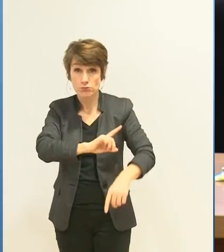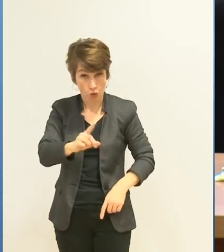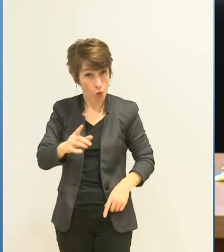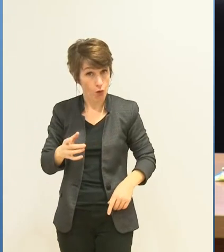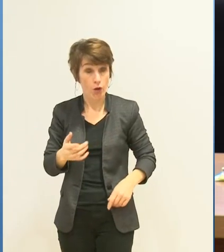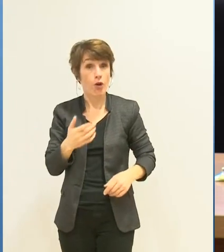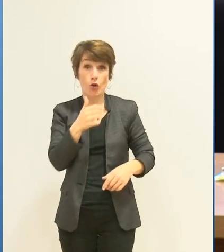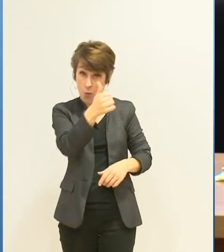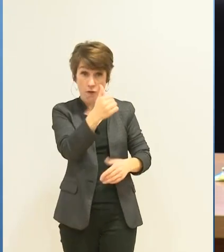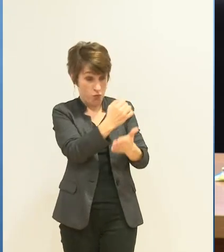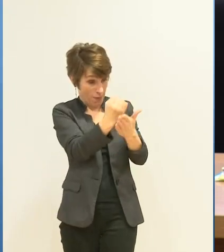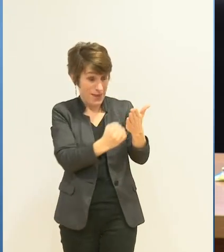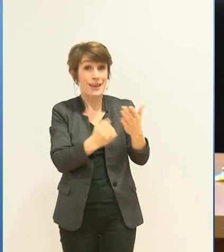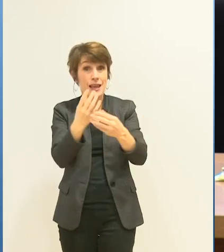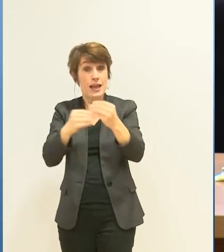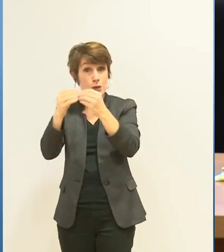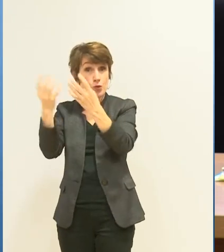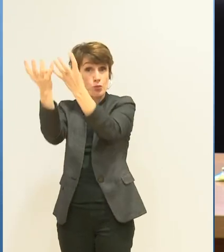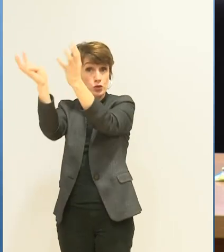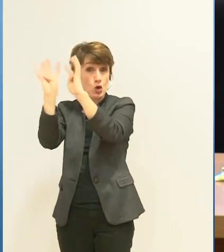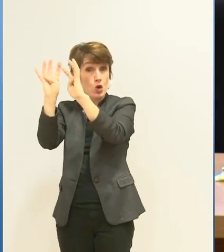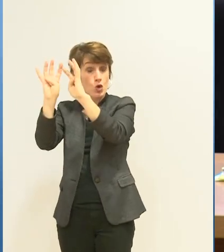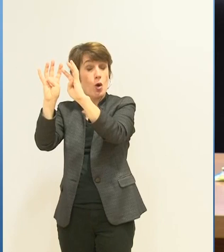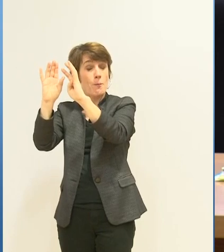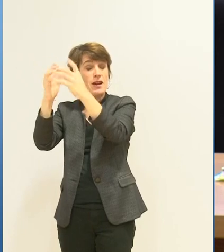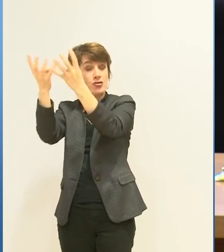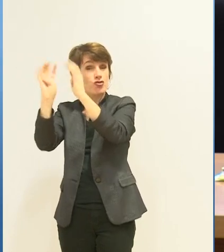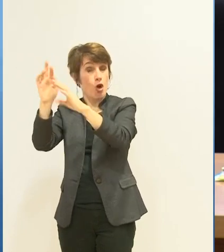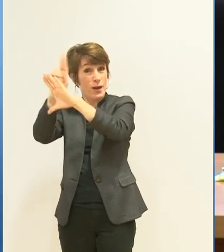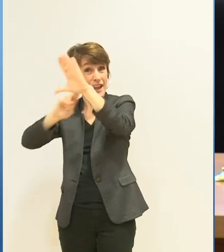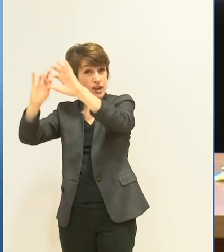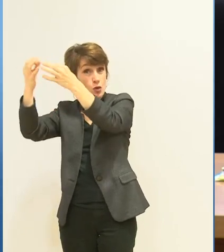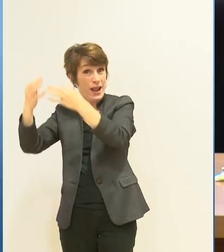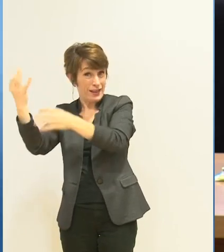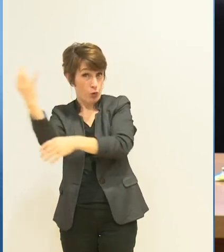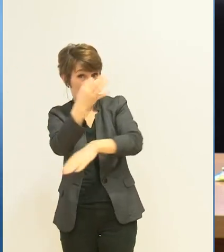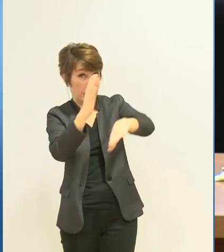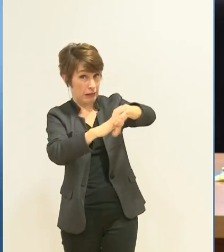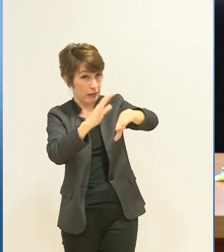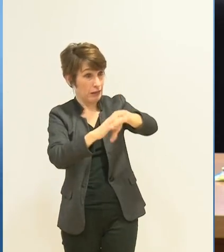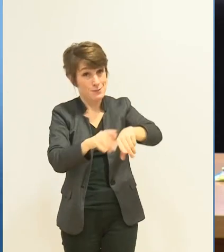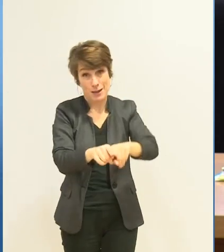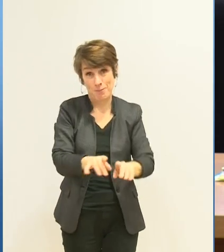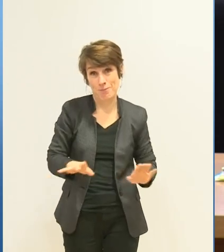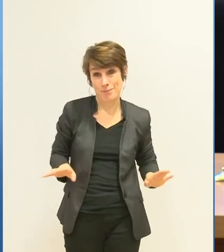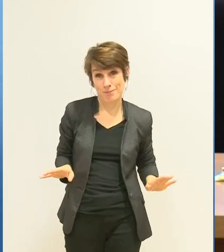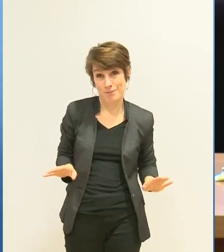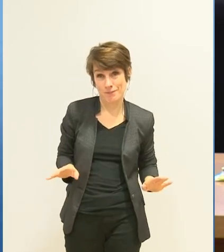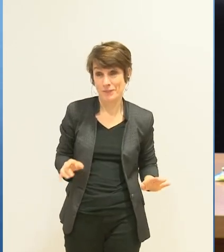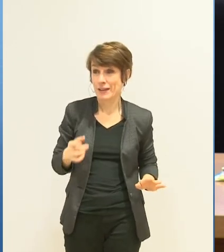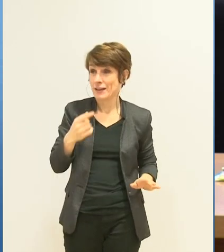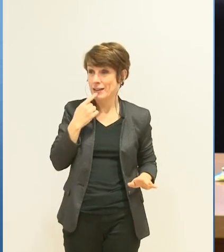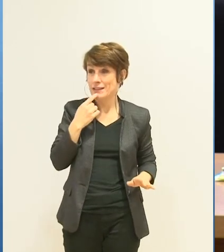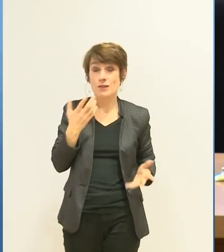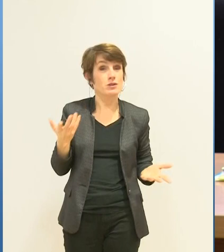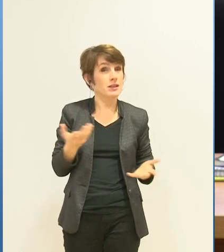de la ville et ça a été pointé par les magistrats financiers la chambre régionale des comptes en fait avec un même niveau de remboursement de capital